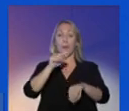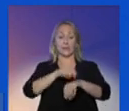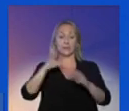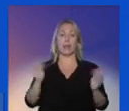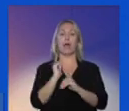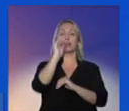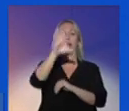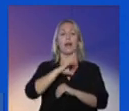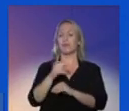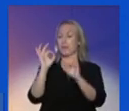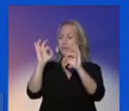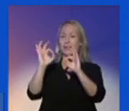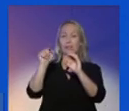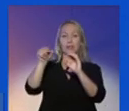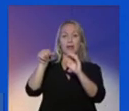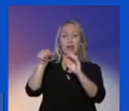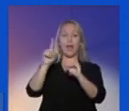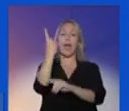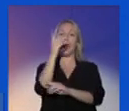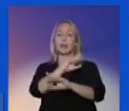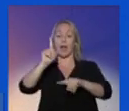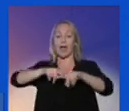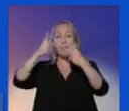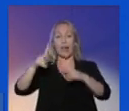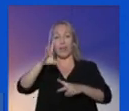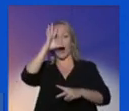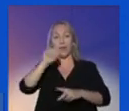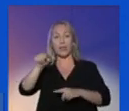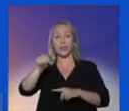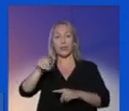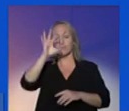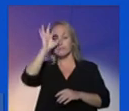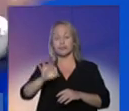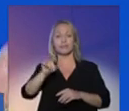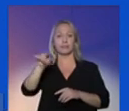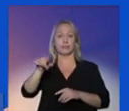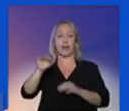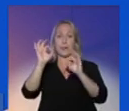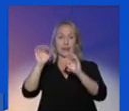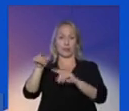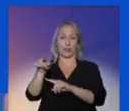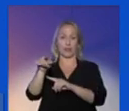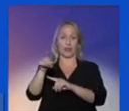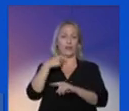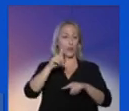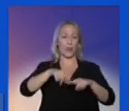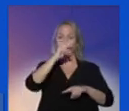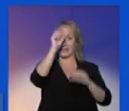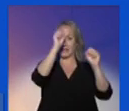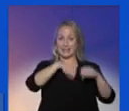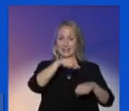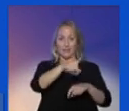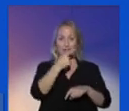Μακεδονία, να σκέφτεται τη Μακεδονία μας, την πραγματική Μακεδονία, την αυθεντική Μακεδονία. Αυτό δεν είναι κάτι που καθορίζεται από τη Συμφωνία. Έχει να κάνει με εμάς,